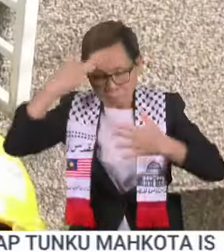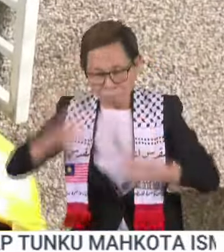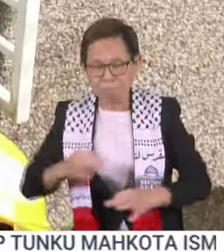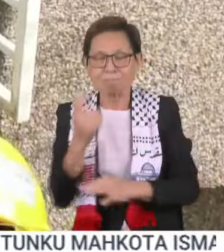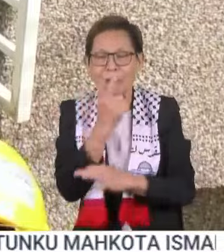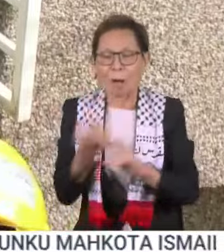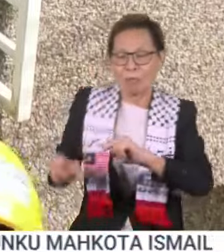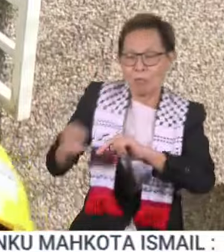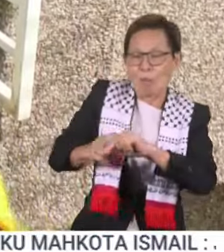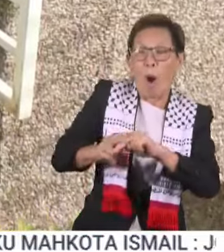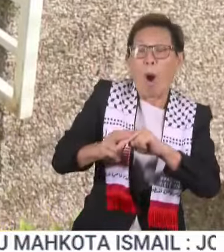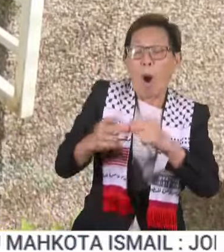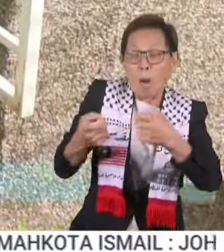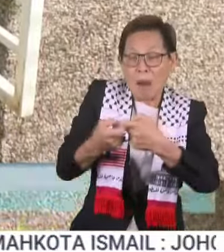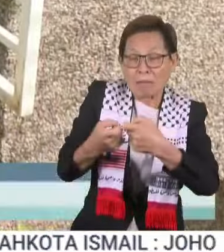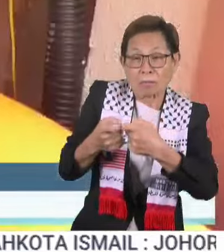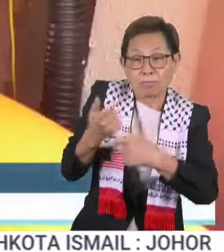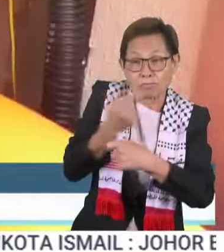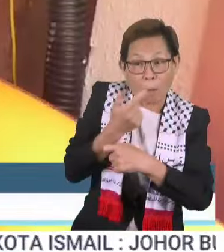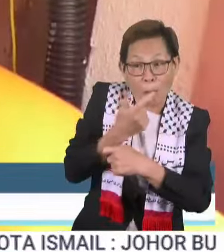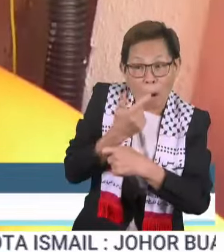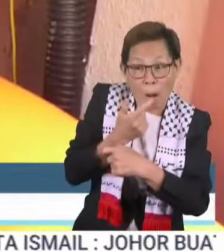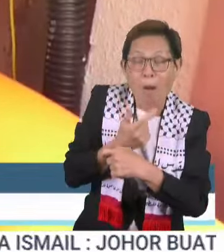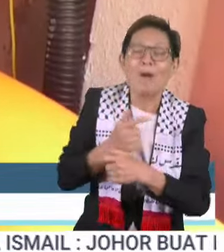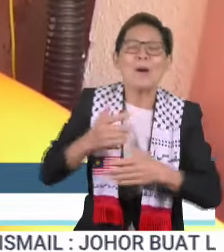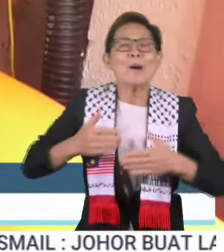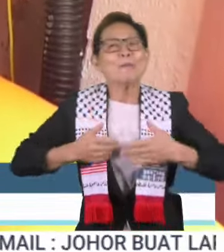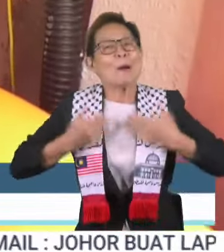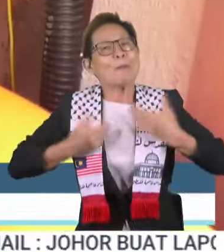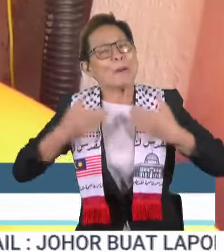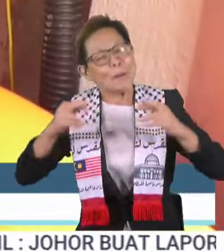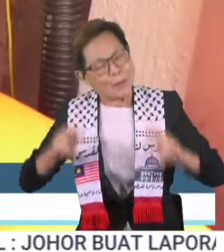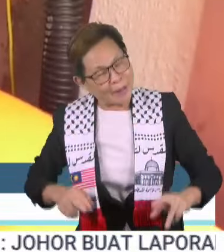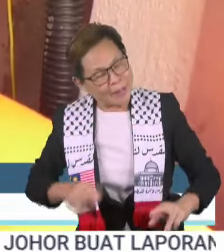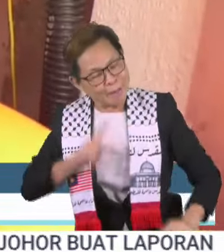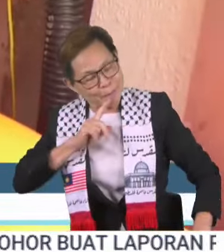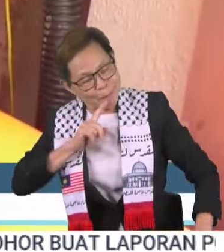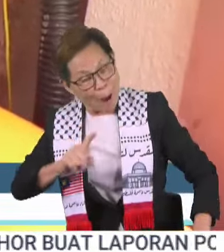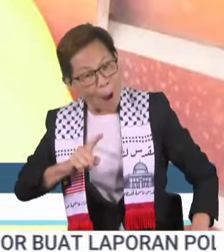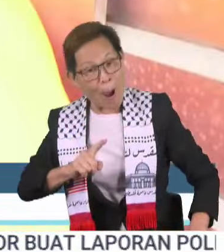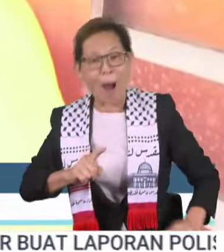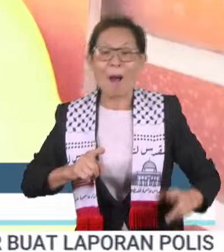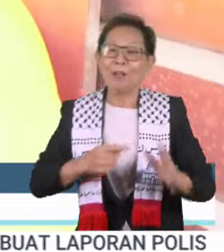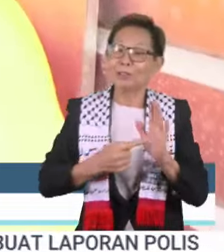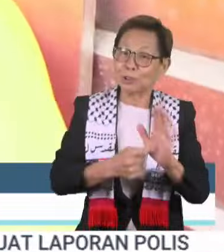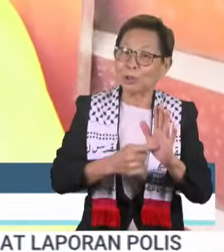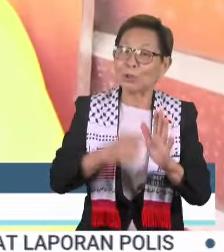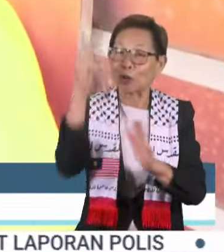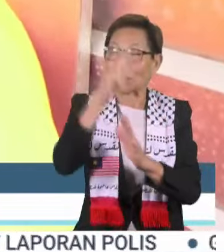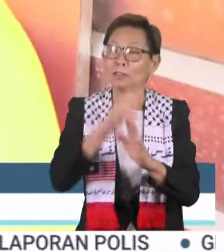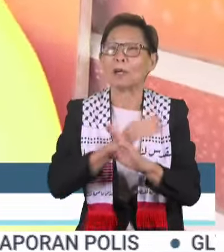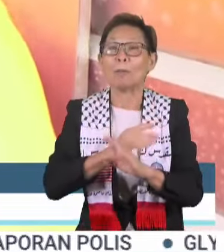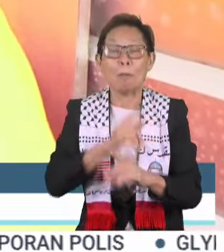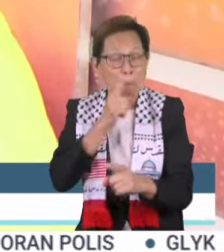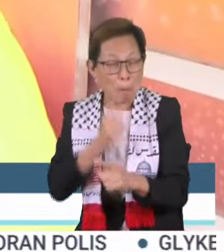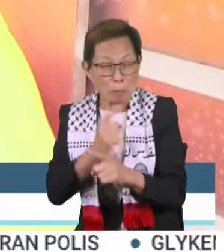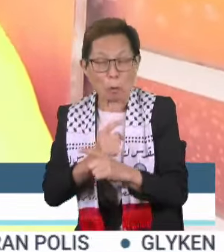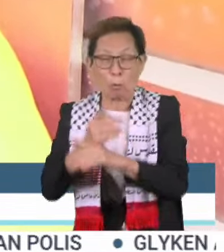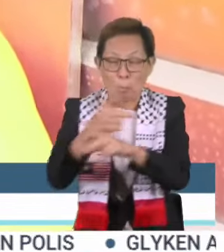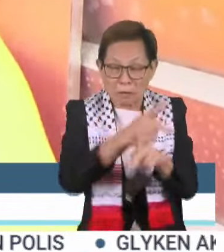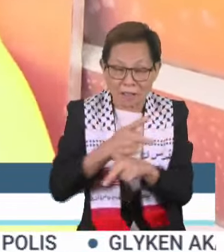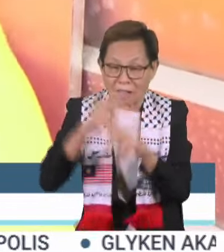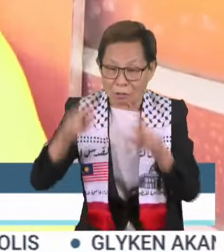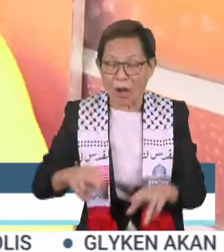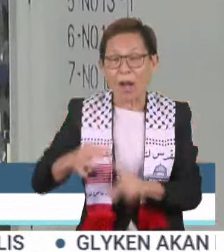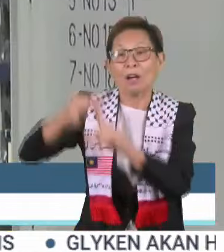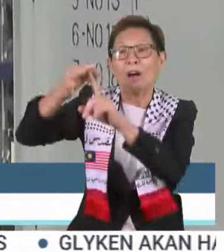Keputusan tidak menaikkan tarif elektrik itu benar-benar menggembirakan rakyat. Ia menyerlahkan lagi kesungguhan kerajaan membela kebajikan rakyat,